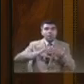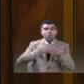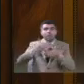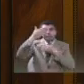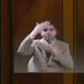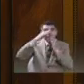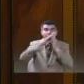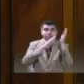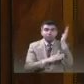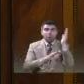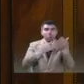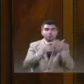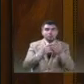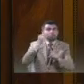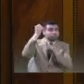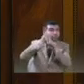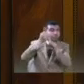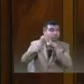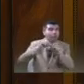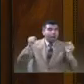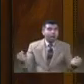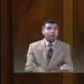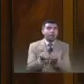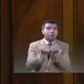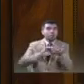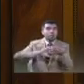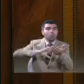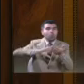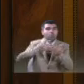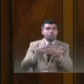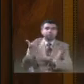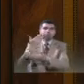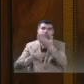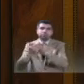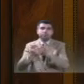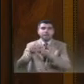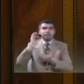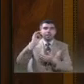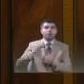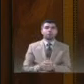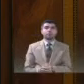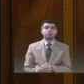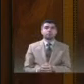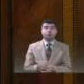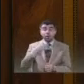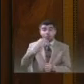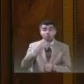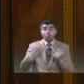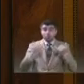يؤثر سلبا على النشاط الاقتصادي والدينامية الدورة الاقتصادية الوطنية، وأن